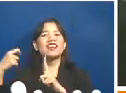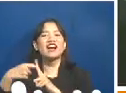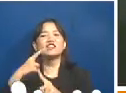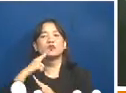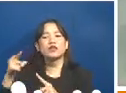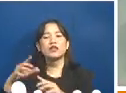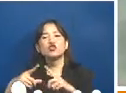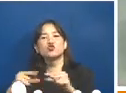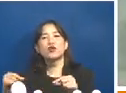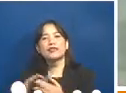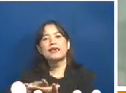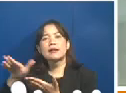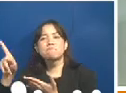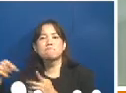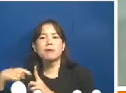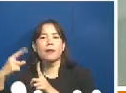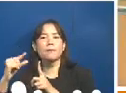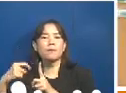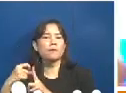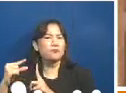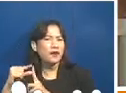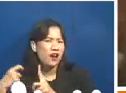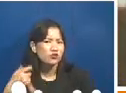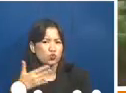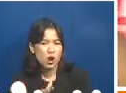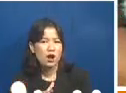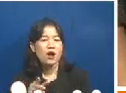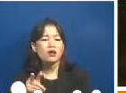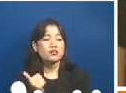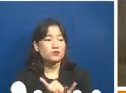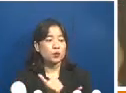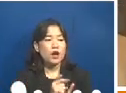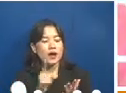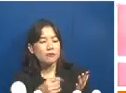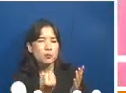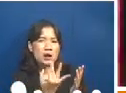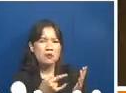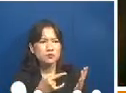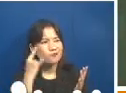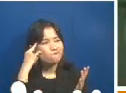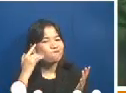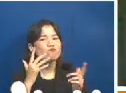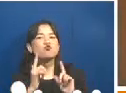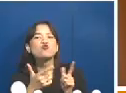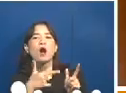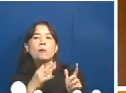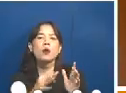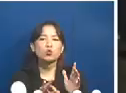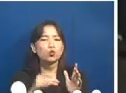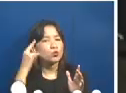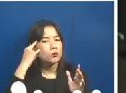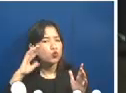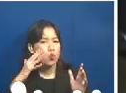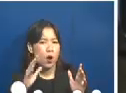KPK tentang adanya beberapa hal yang diduga pencucian uang